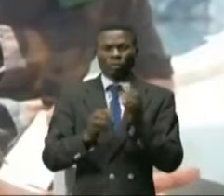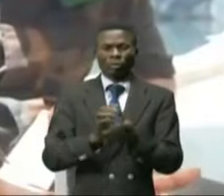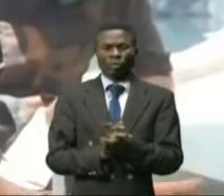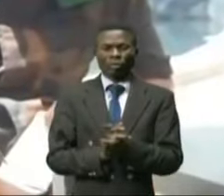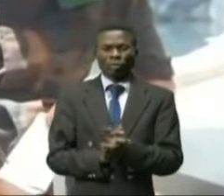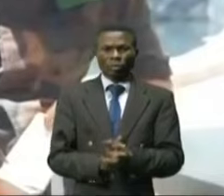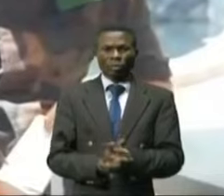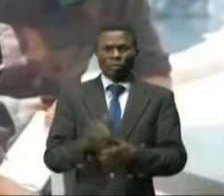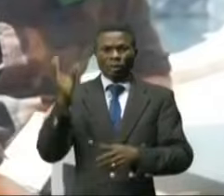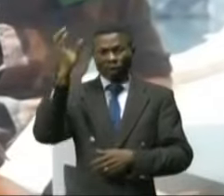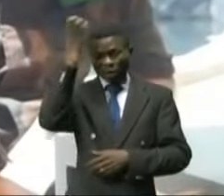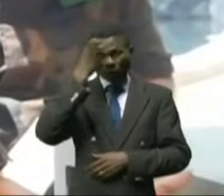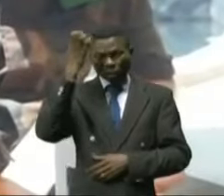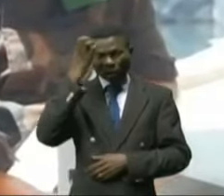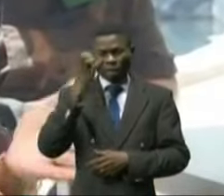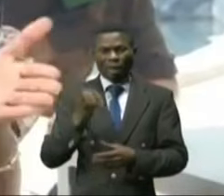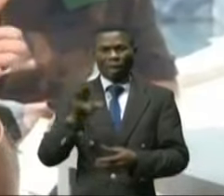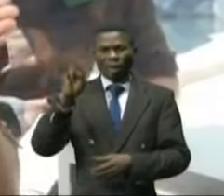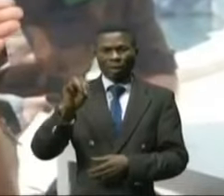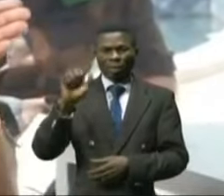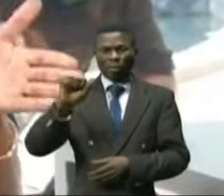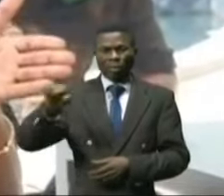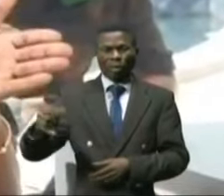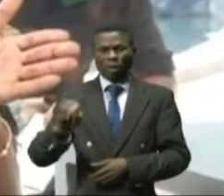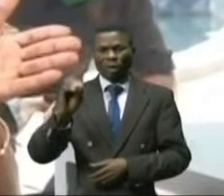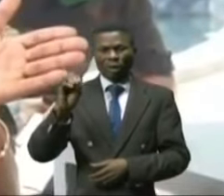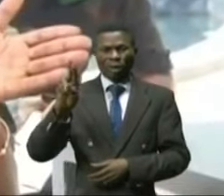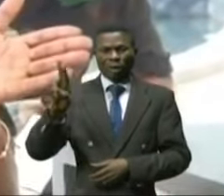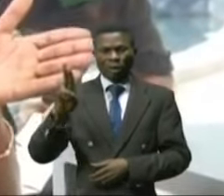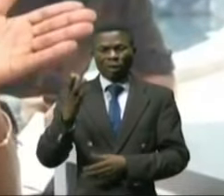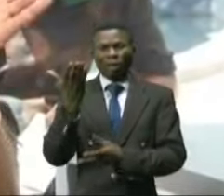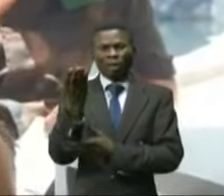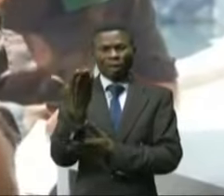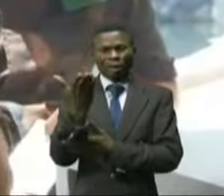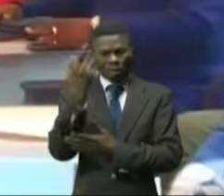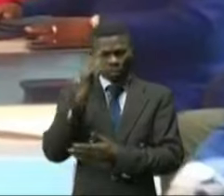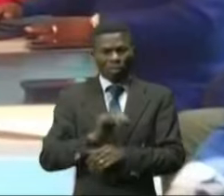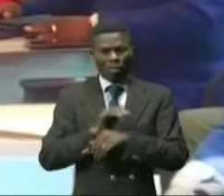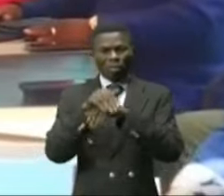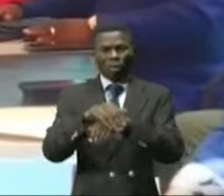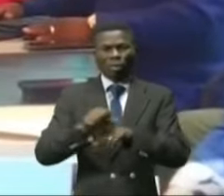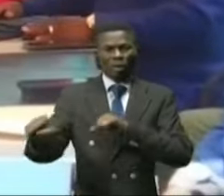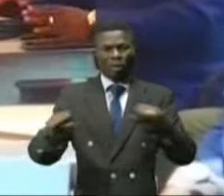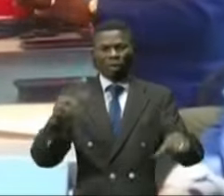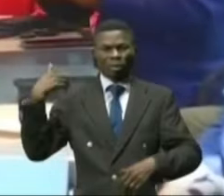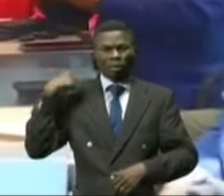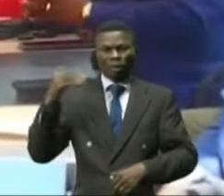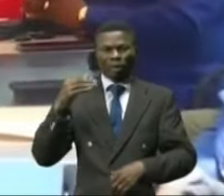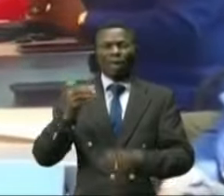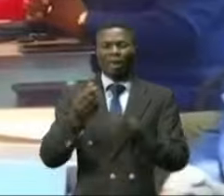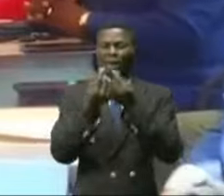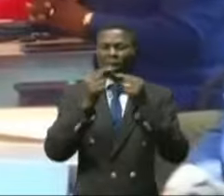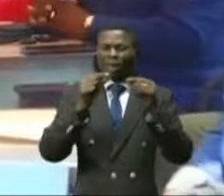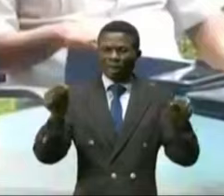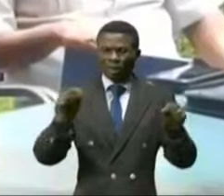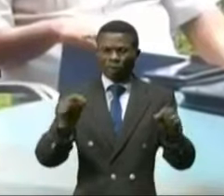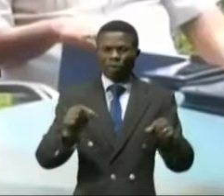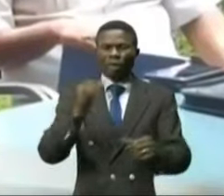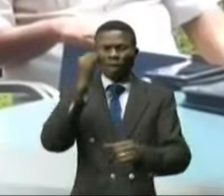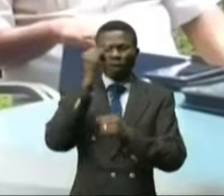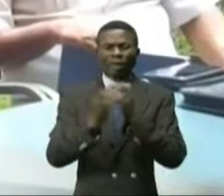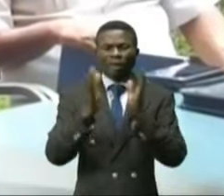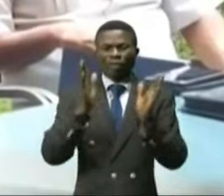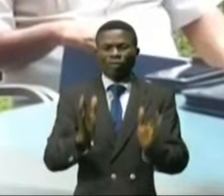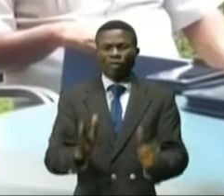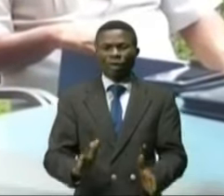le général-major Peter Chirimwami, plaide pour la participation gratuite des élèves finalistes aux examens d'État auprès